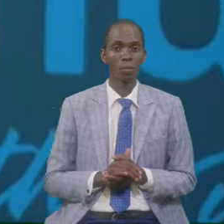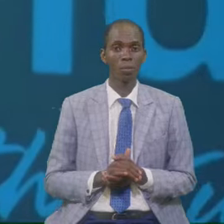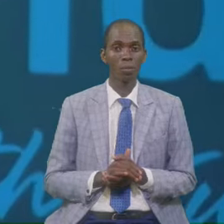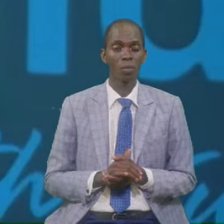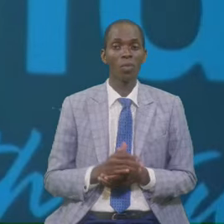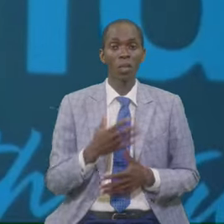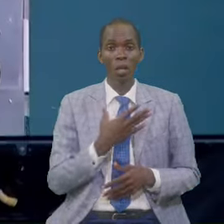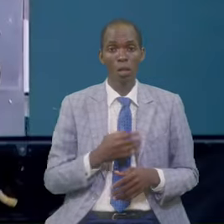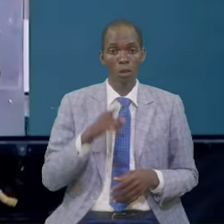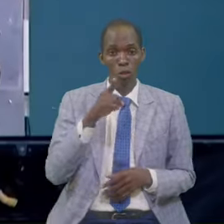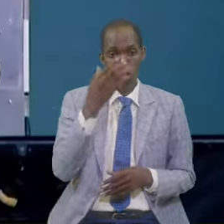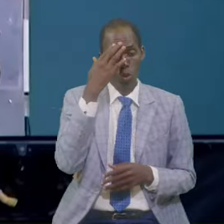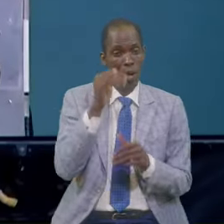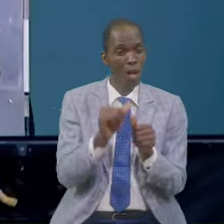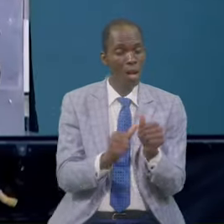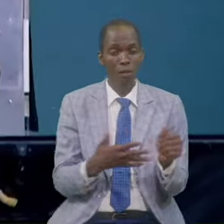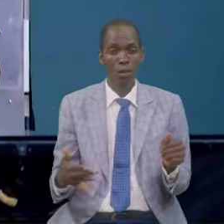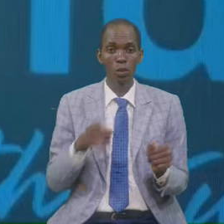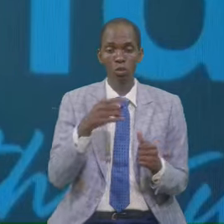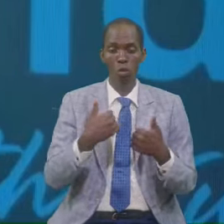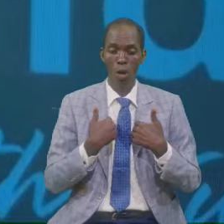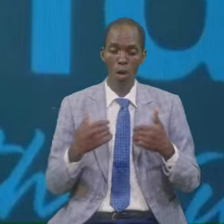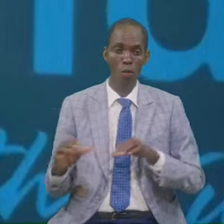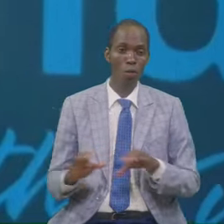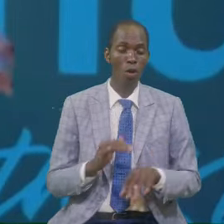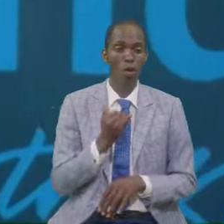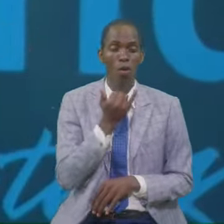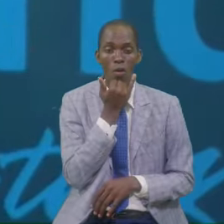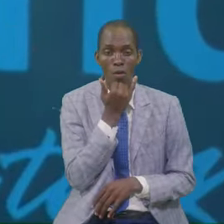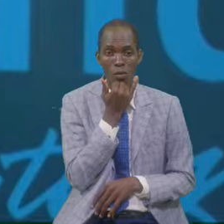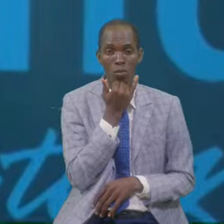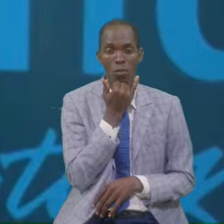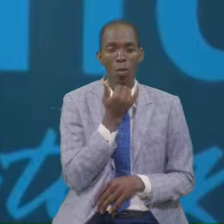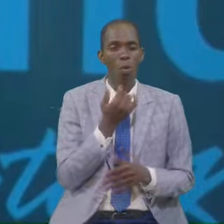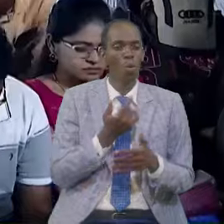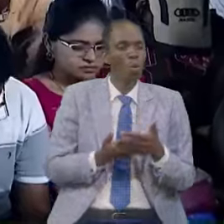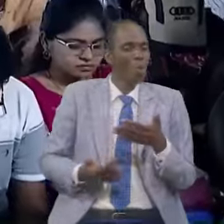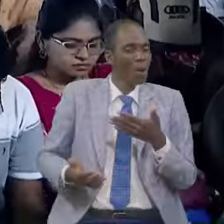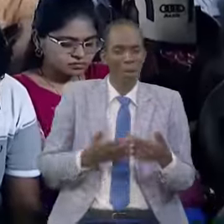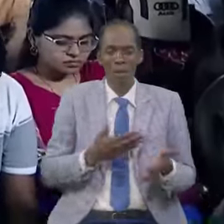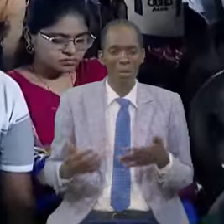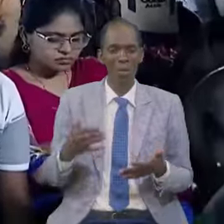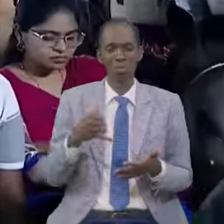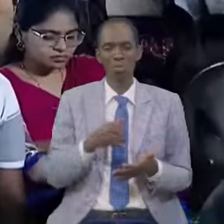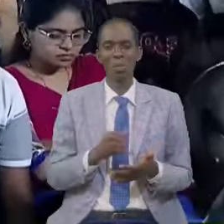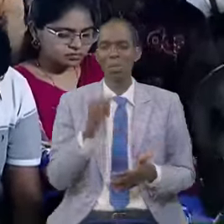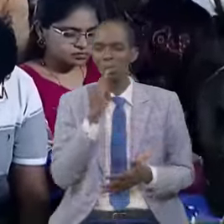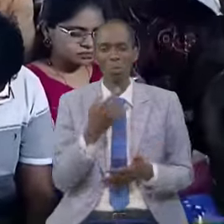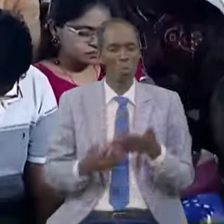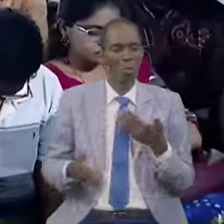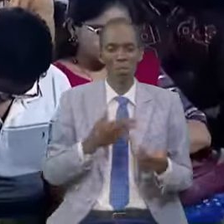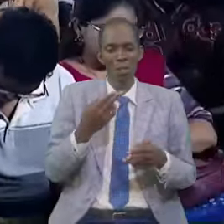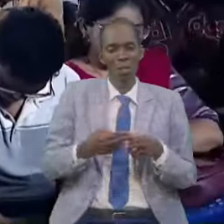done wrong. మీరు చేసిన ప్రతి అపరాధం. Whatever it is, by whatever name it's called. ఆ నేరాన్ని